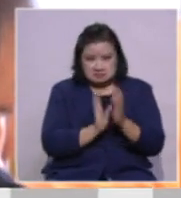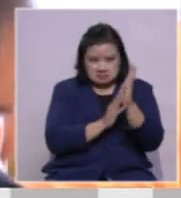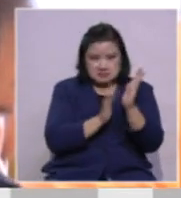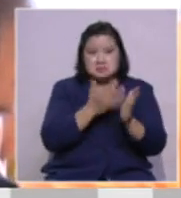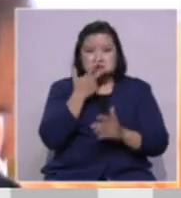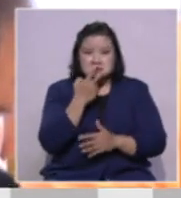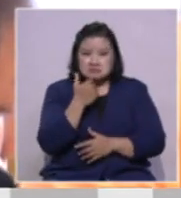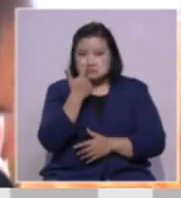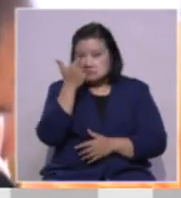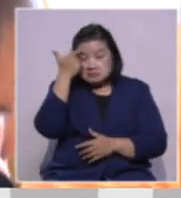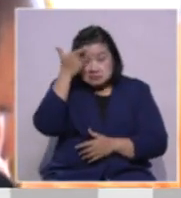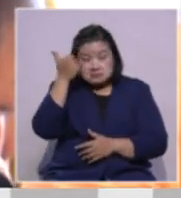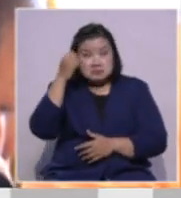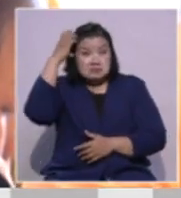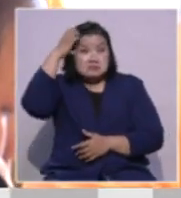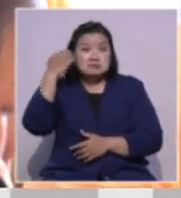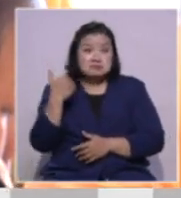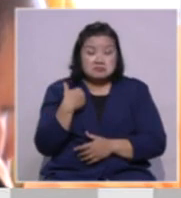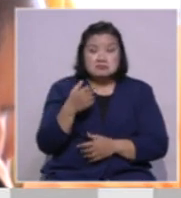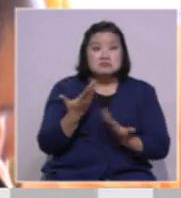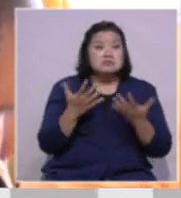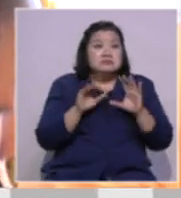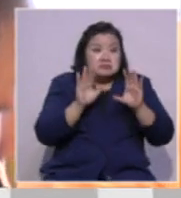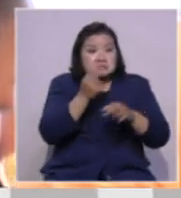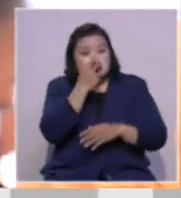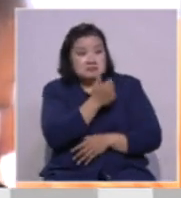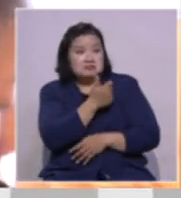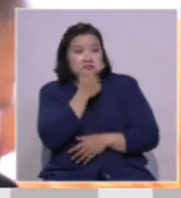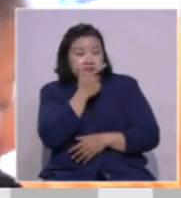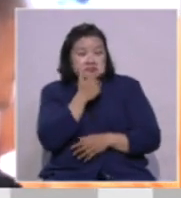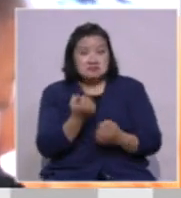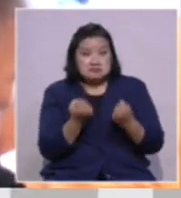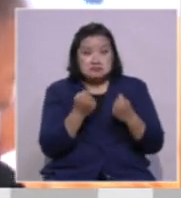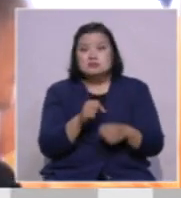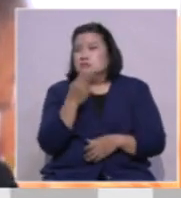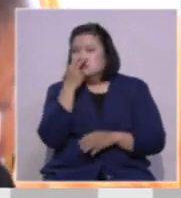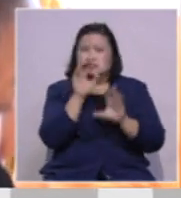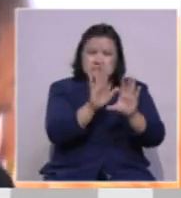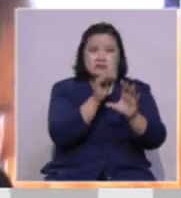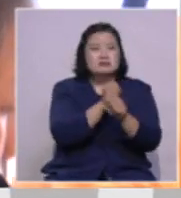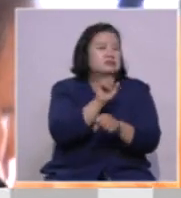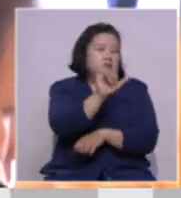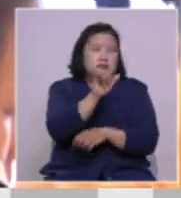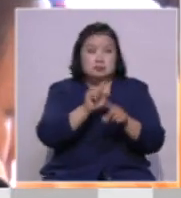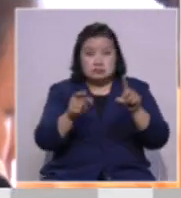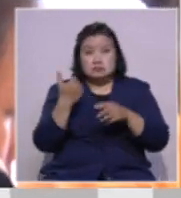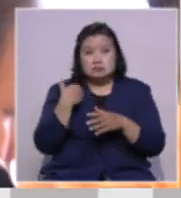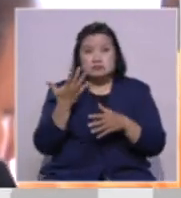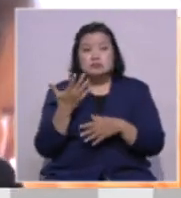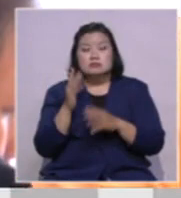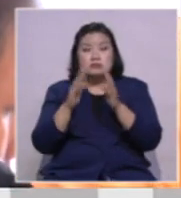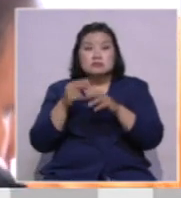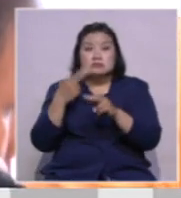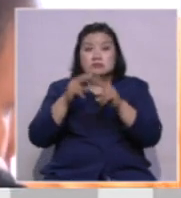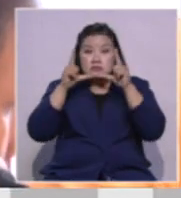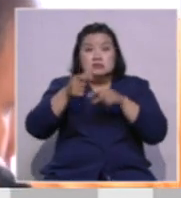เป็นคนที่เห็นปุ๊บแล้วสร้างความหวังฝากผีฝากไข้ได้เนี่ยไม่เห็นนะครับอาจจะมีคนที่ไม่มีเรื่องอื้อฉาวเนี่ยมีหลาย